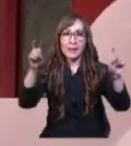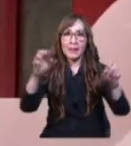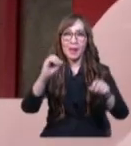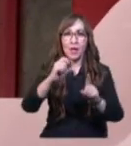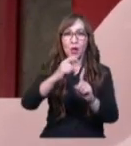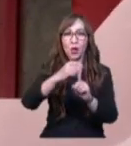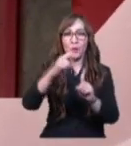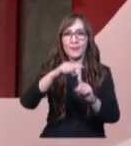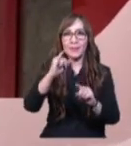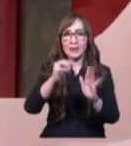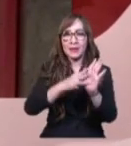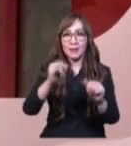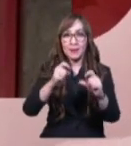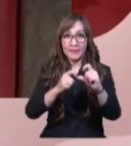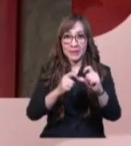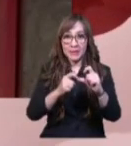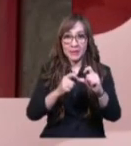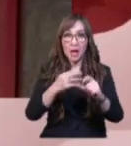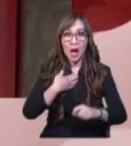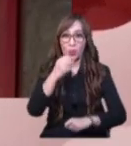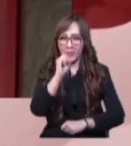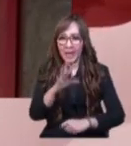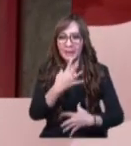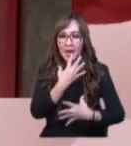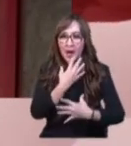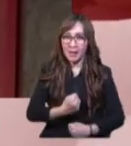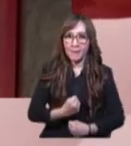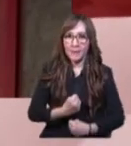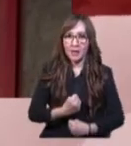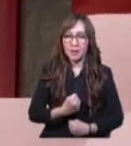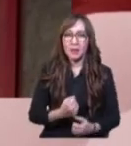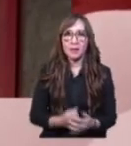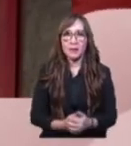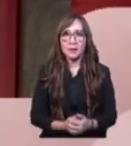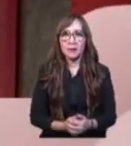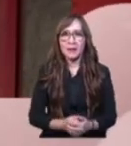Tadi optimis dan aku bilangnya harapan. Itu aku rasanya kan tidak